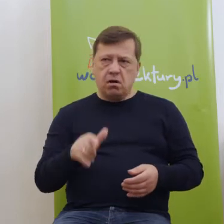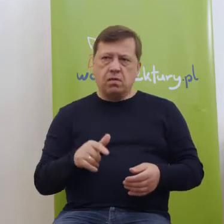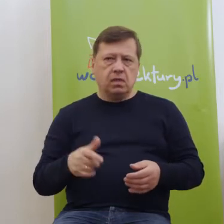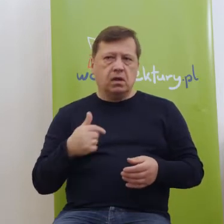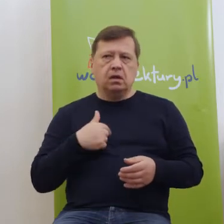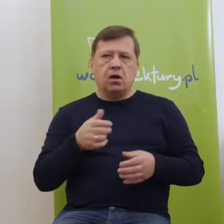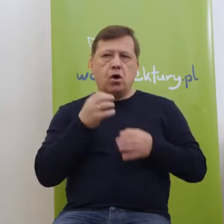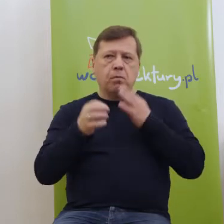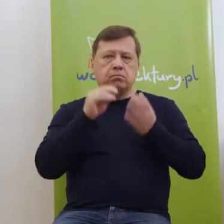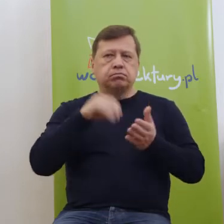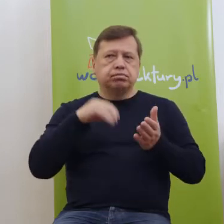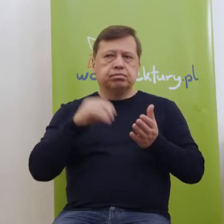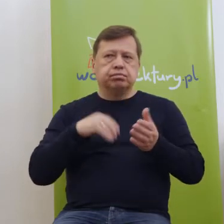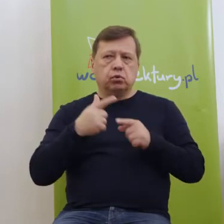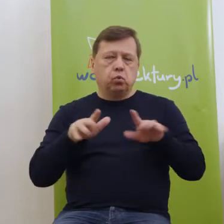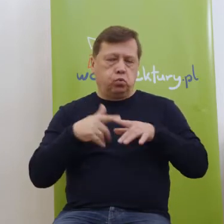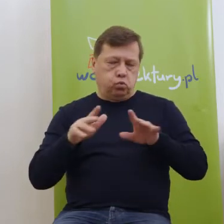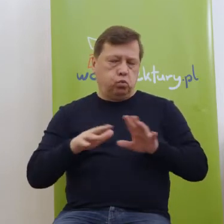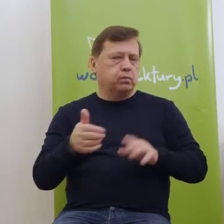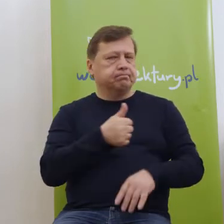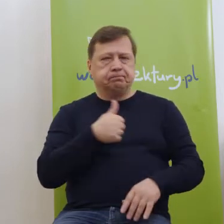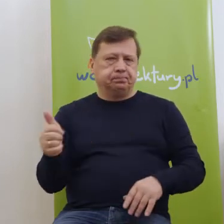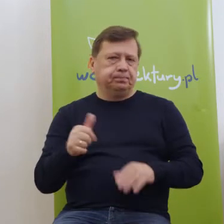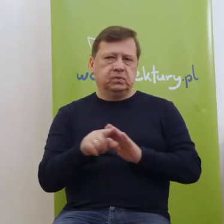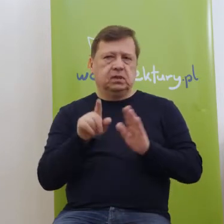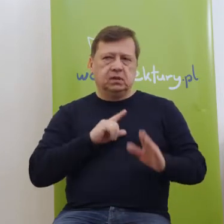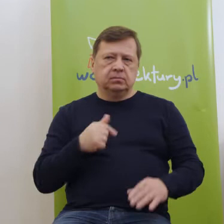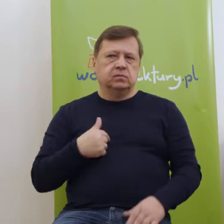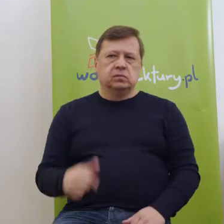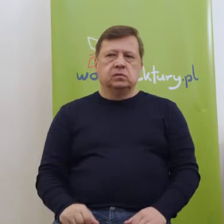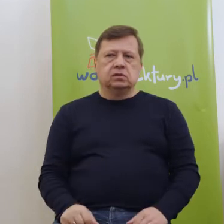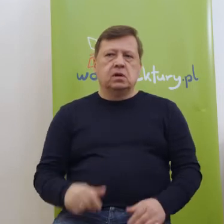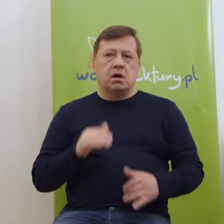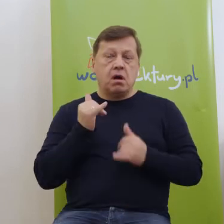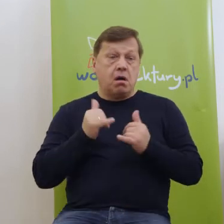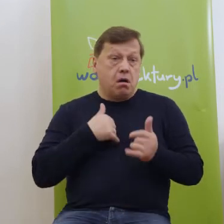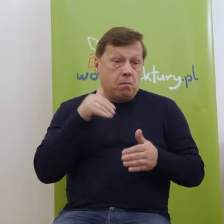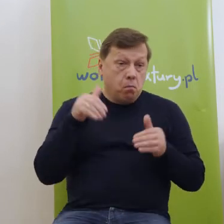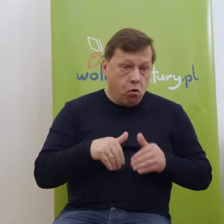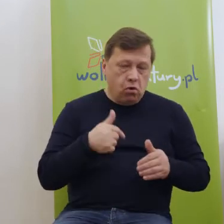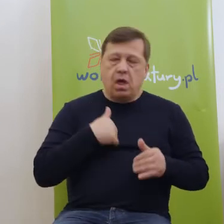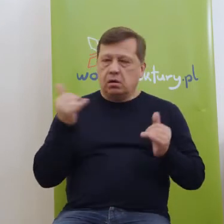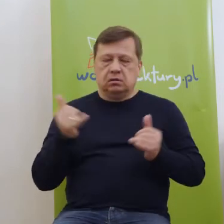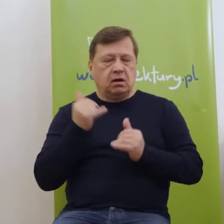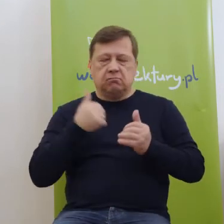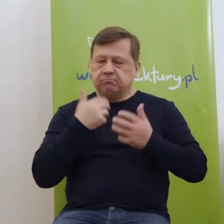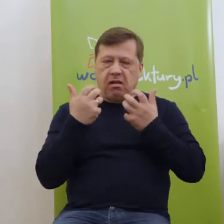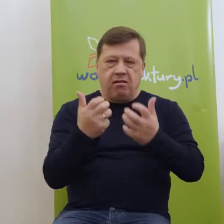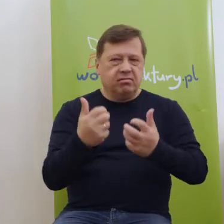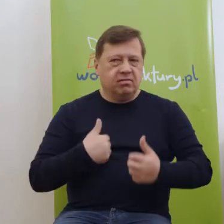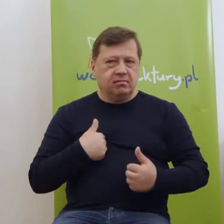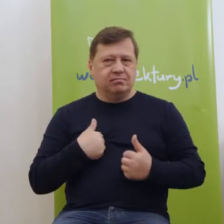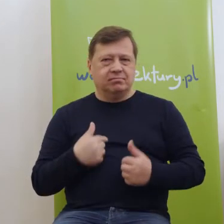pisać. Przepadam za krótkimi formami narracyjnymi, więc jakbym mogła, to bym pisała tylko opowiadania. Byłabym Alice Munro.